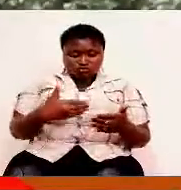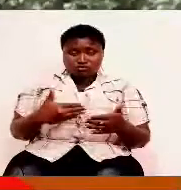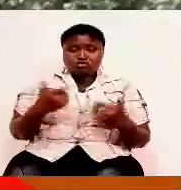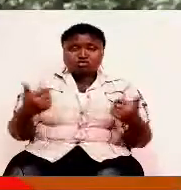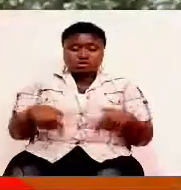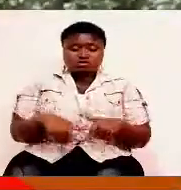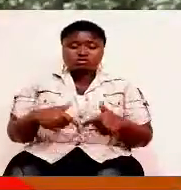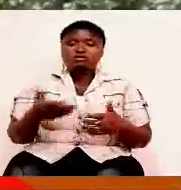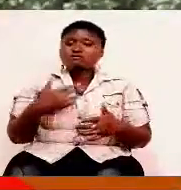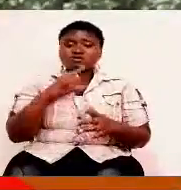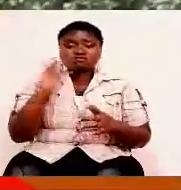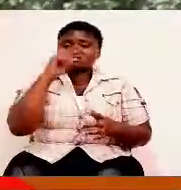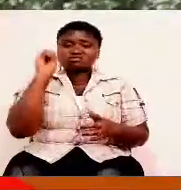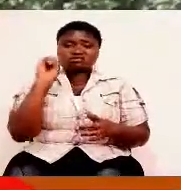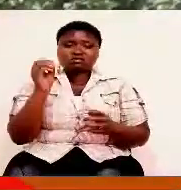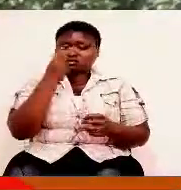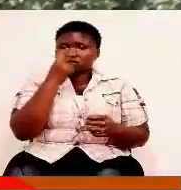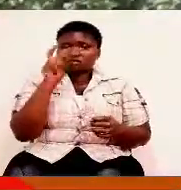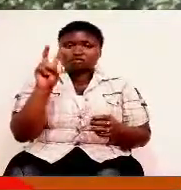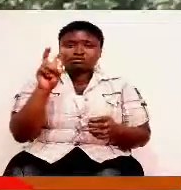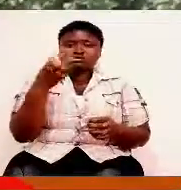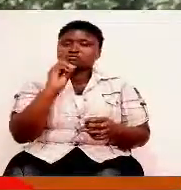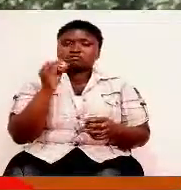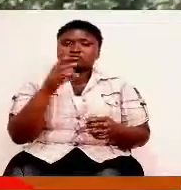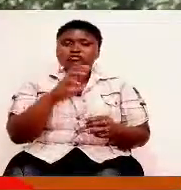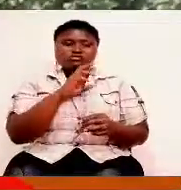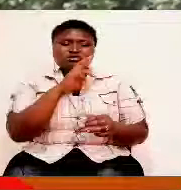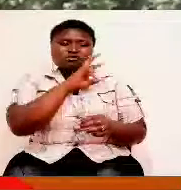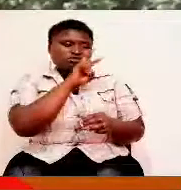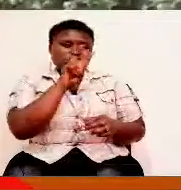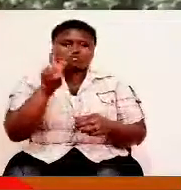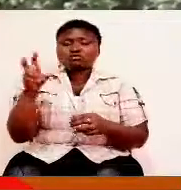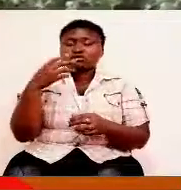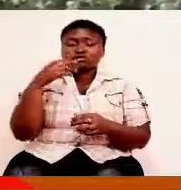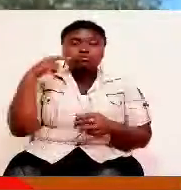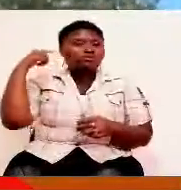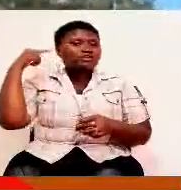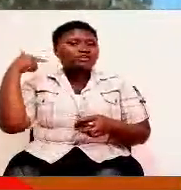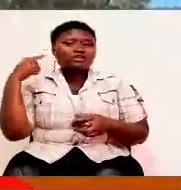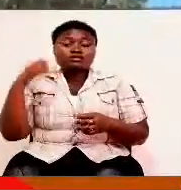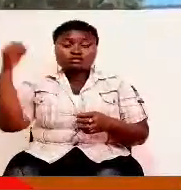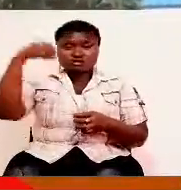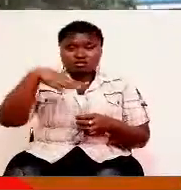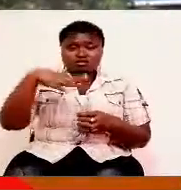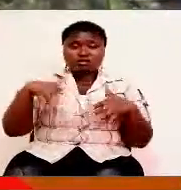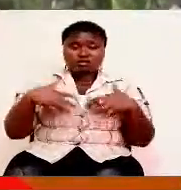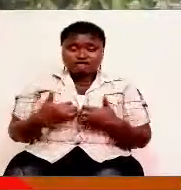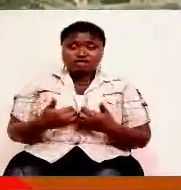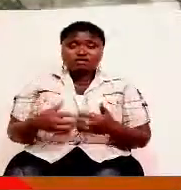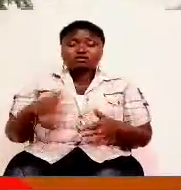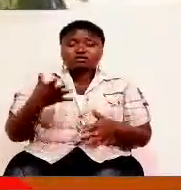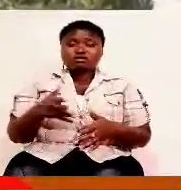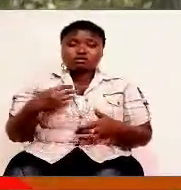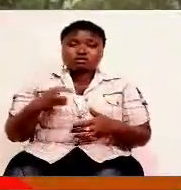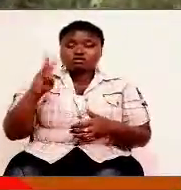tutirame yona. Hii? Na wako merora to merora gaoto ole mbodo iguwa gate nekule dhitima. Narele atetima kirie kwa